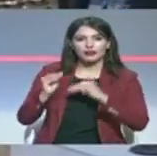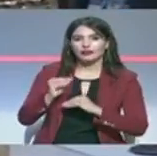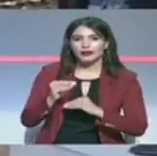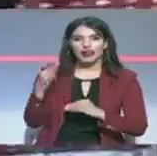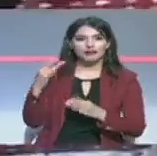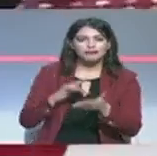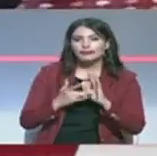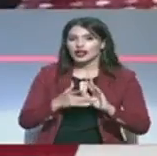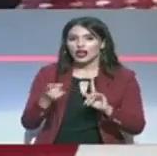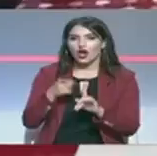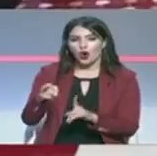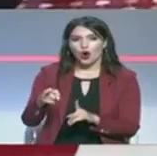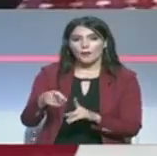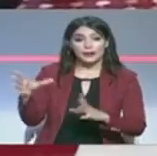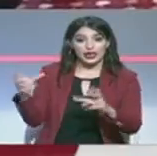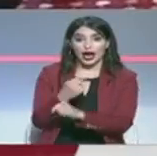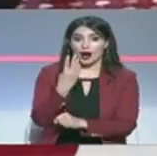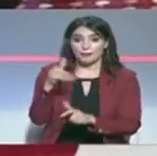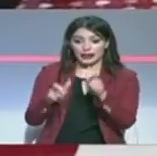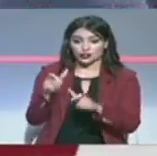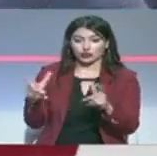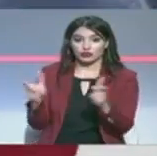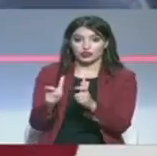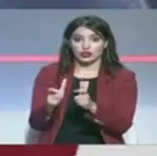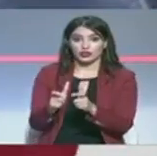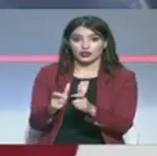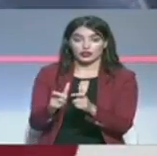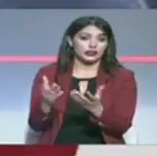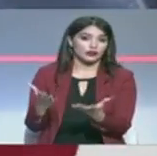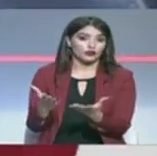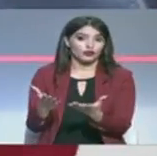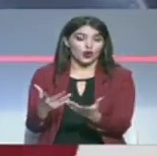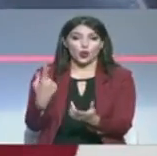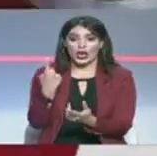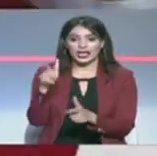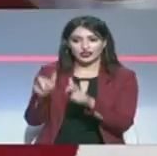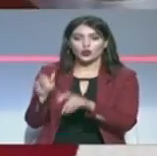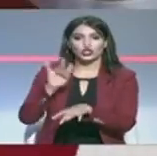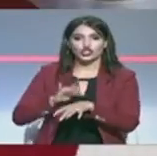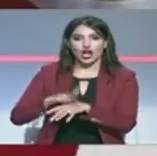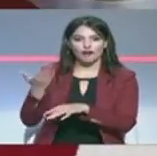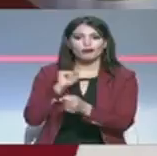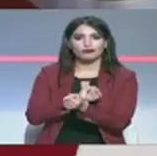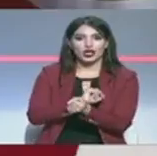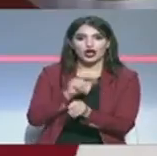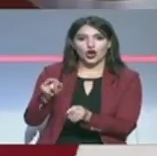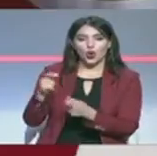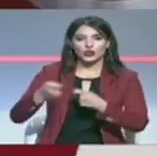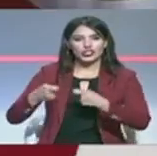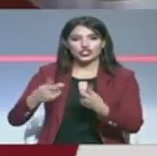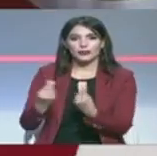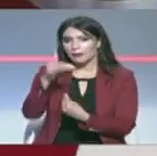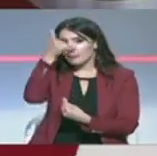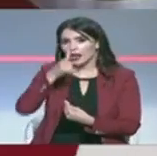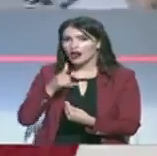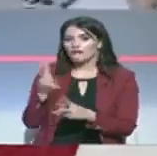النيابة العمومية بالاحتفاظ بأربع أطراف، واحد منهم معناها فيه ثلاث مناشير تلتيش وفيه سوابق في مجال الاتجار بالآثار